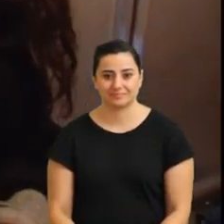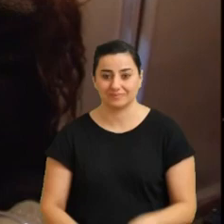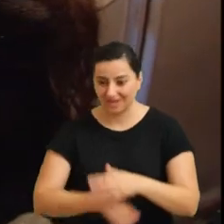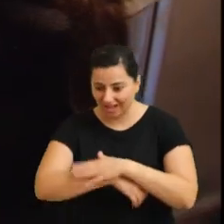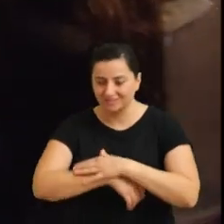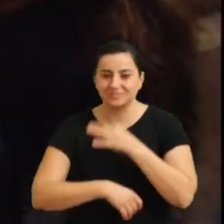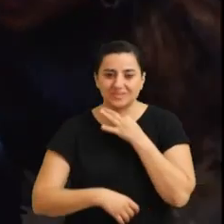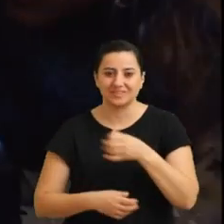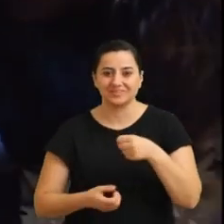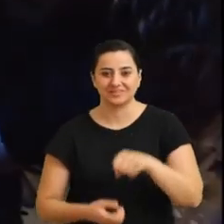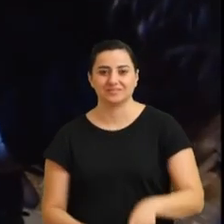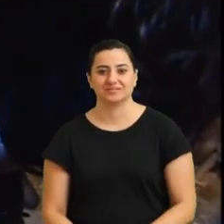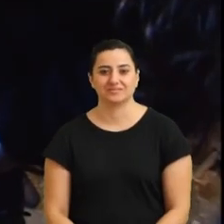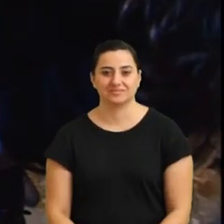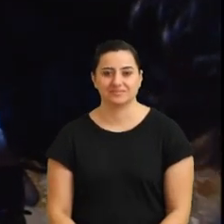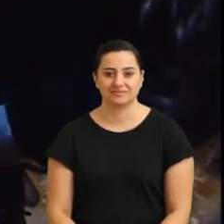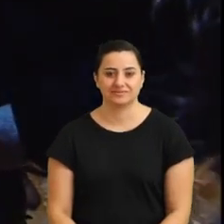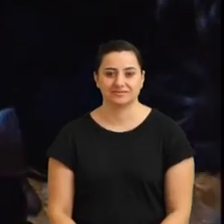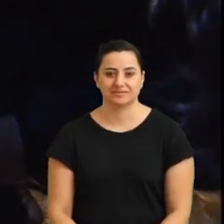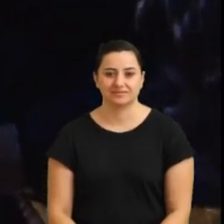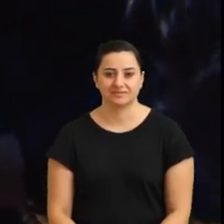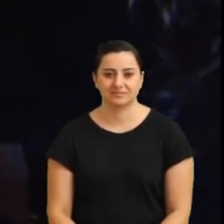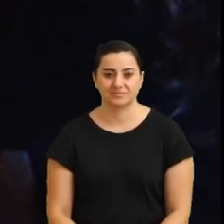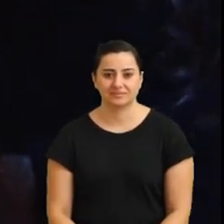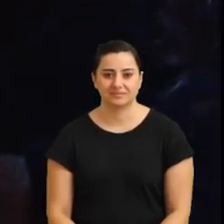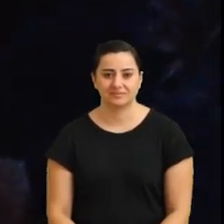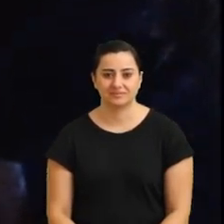Aziz abicim, çok sağ ol. Mahşapayı doldurdu.